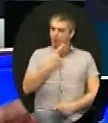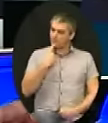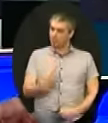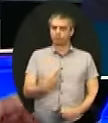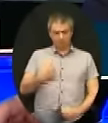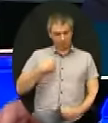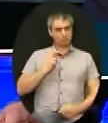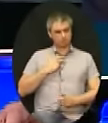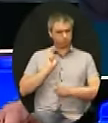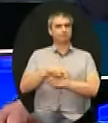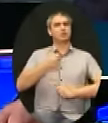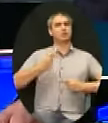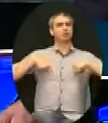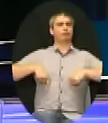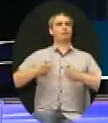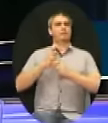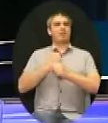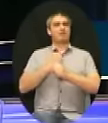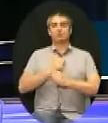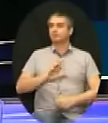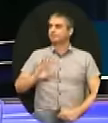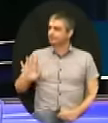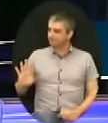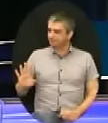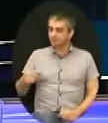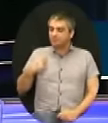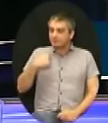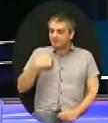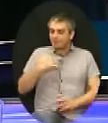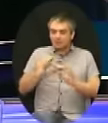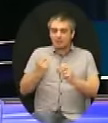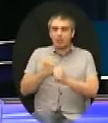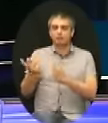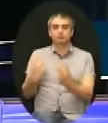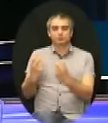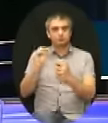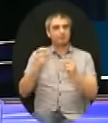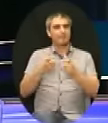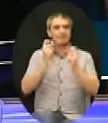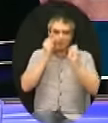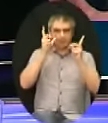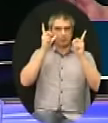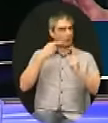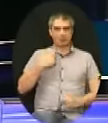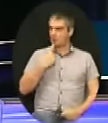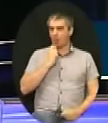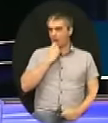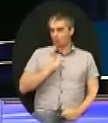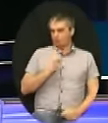אומר, אני רץ לרשות מפלגת העבודה? תראה, אני התחלתי במפקד כדי להעיר מחדש את המפלגה, לא הסתרתי